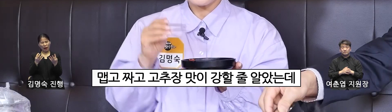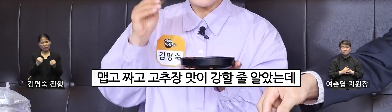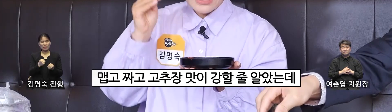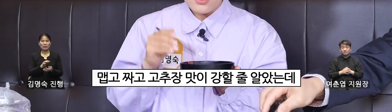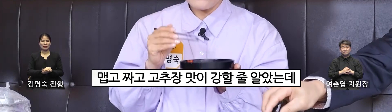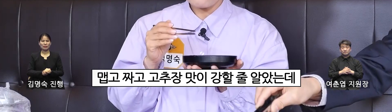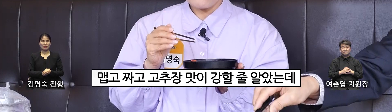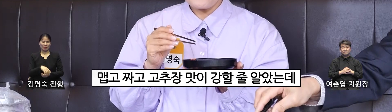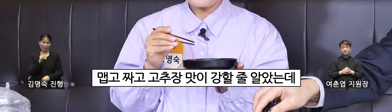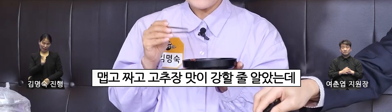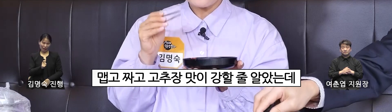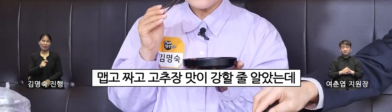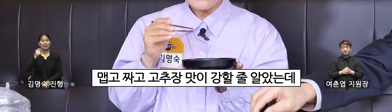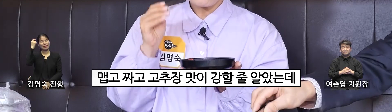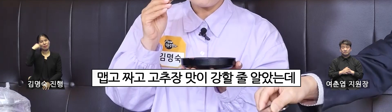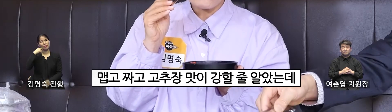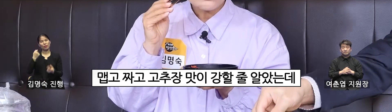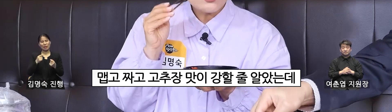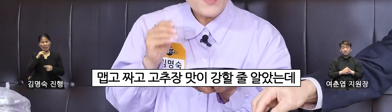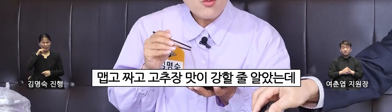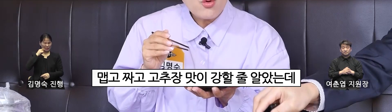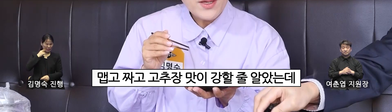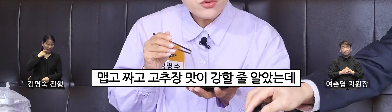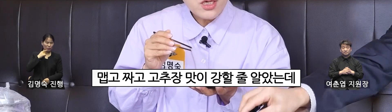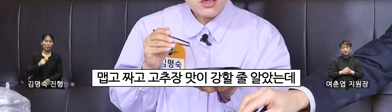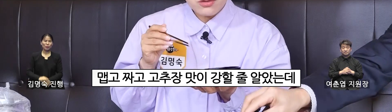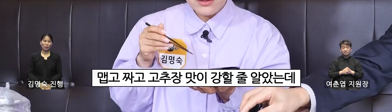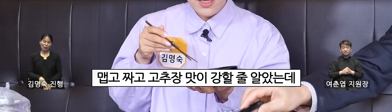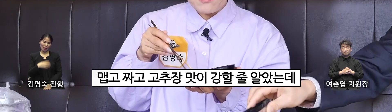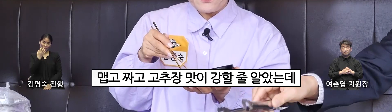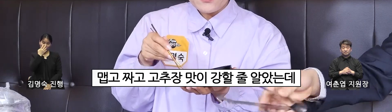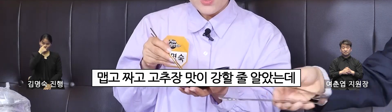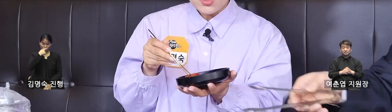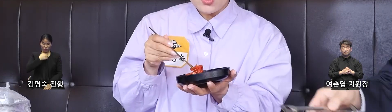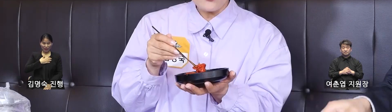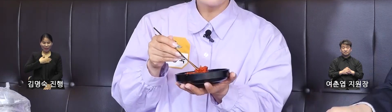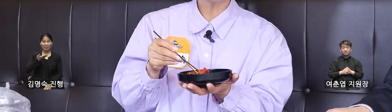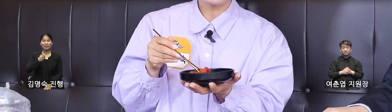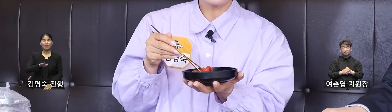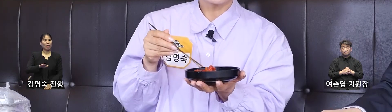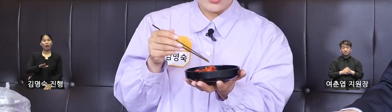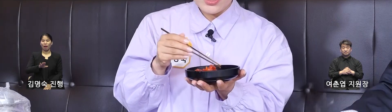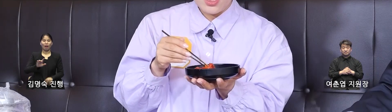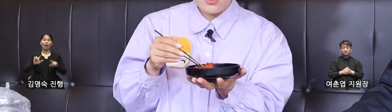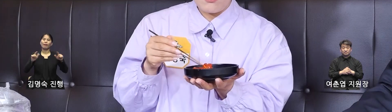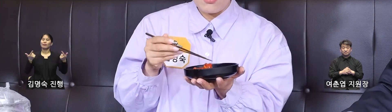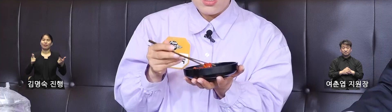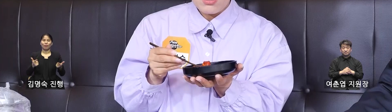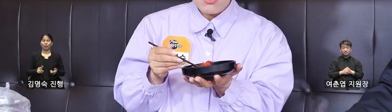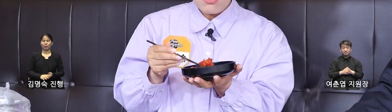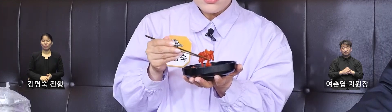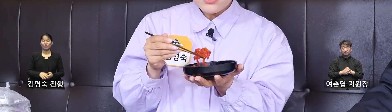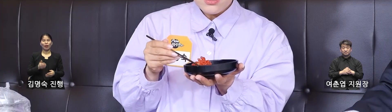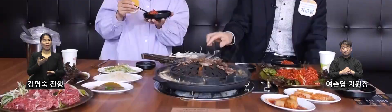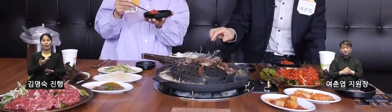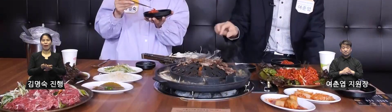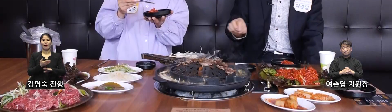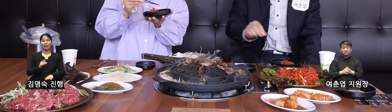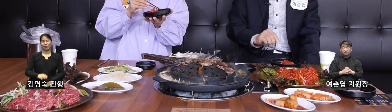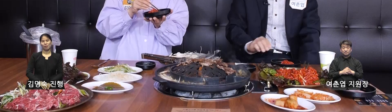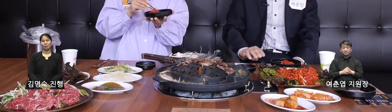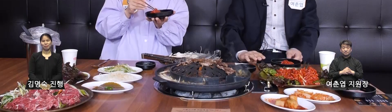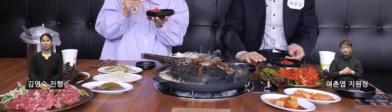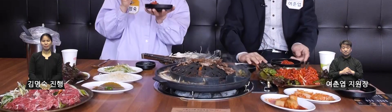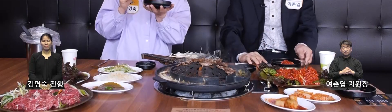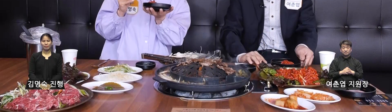고추장 양념이 강하고 뭐 짜고 조금 매콤할 줄 알았는데 전혀 그렇지 않아요.